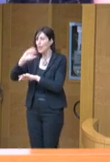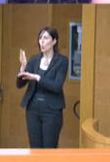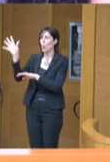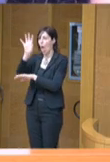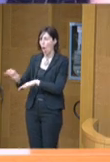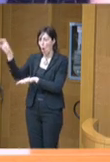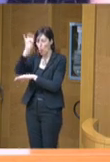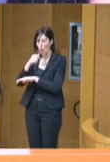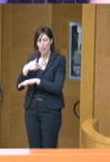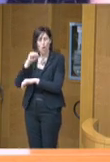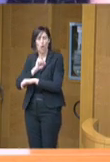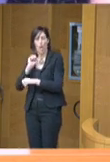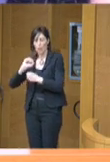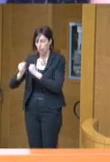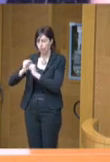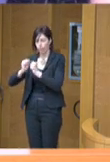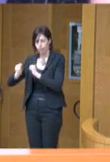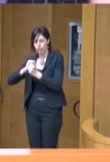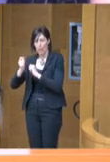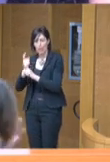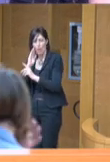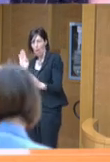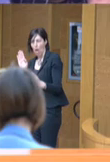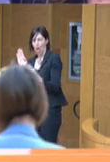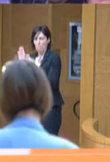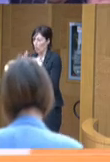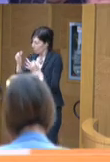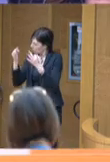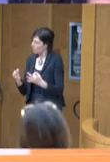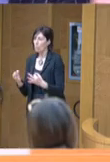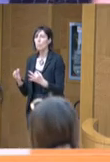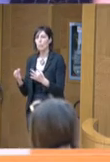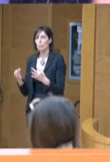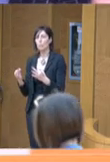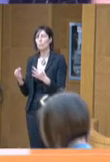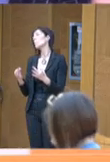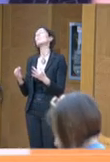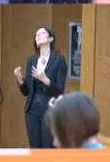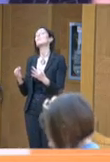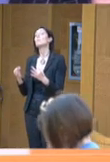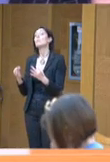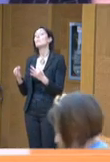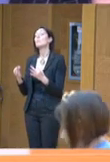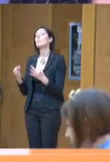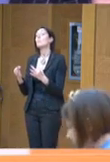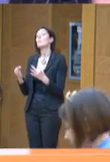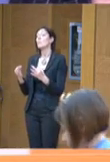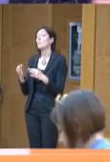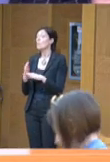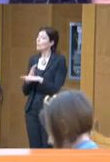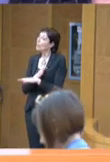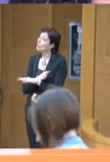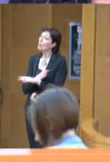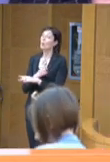battaglia debba essere affrontata con decisione, da una parte con il